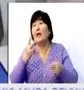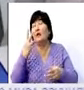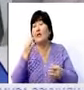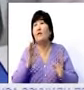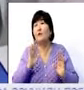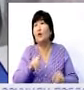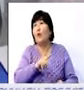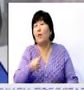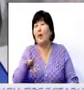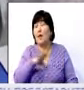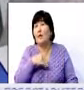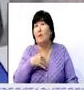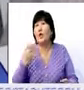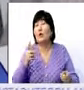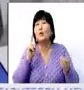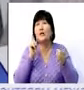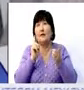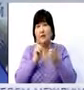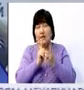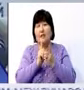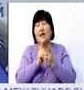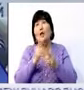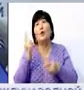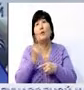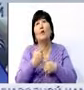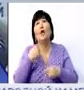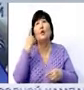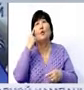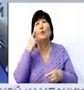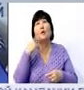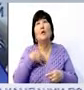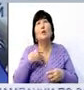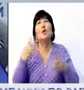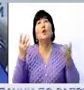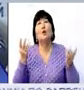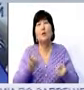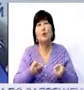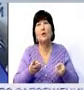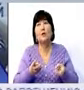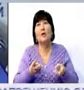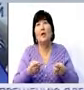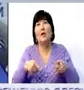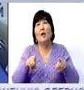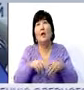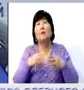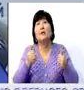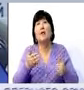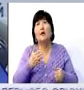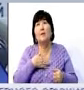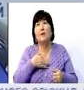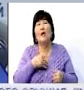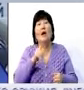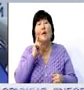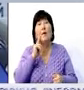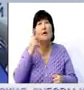всего лишь прошло, мне нужно встретиться, ну, во-первых, я думаю, мне нужно... Как бы, да, я